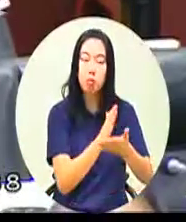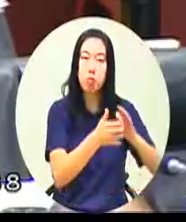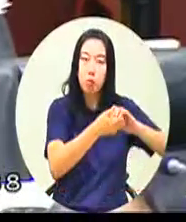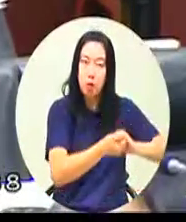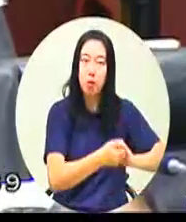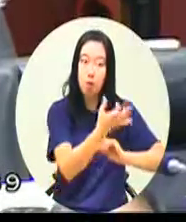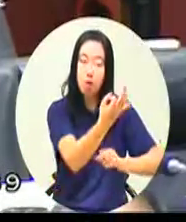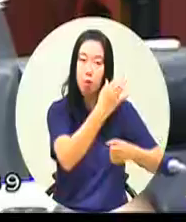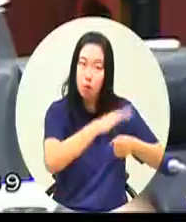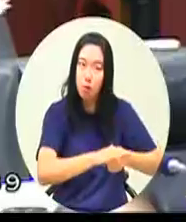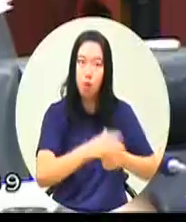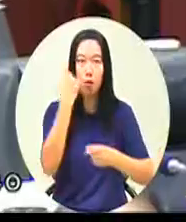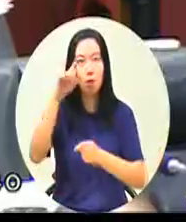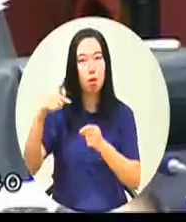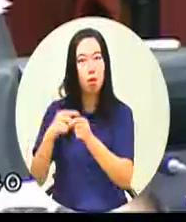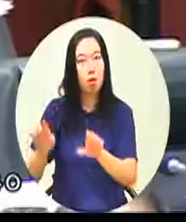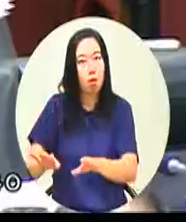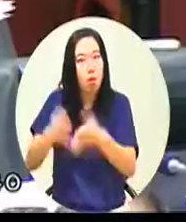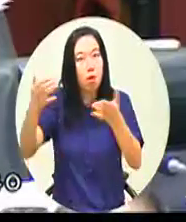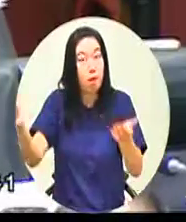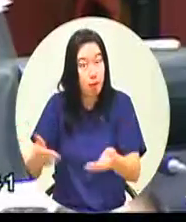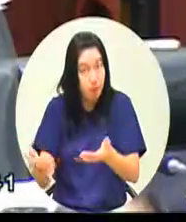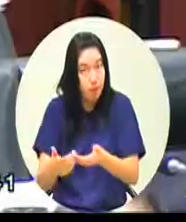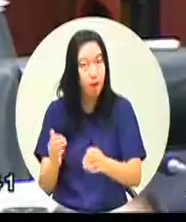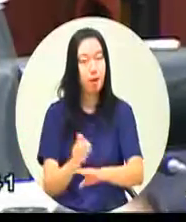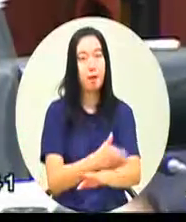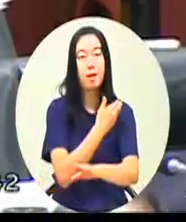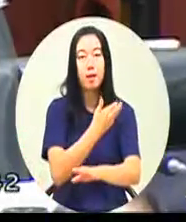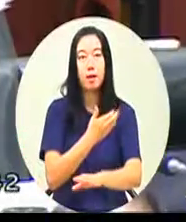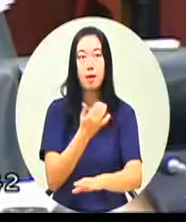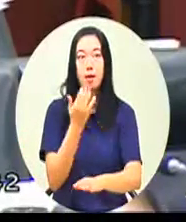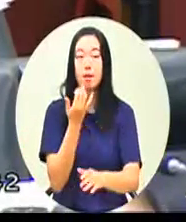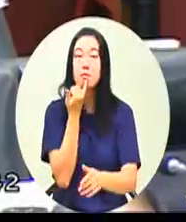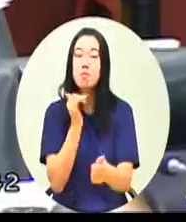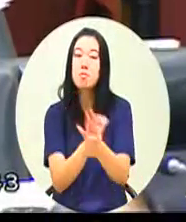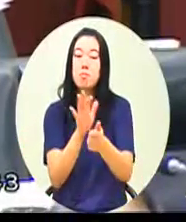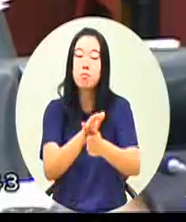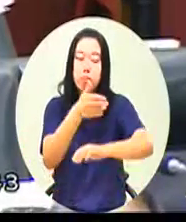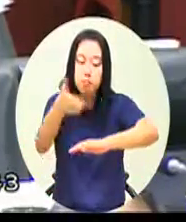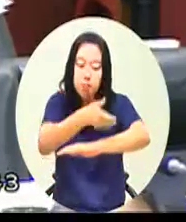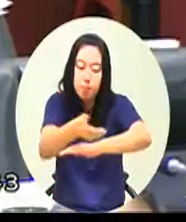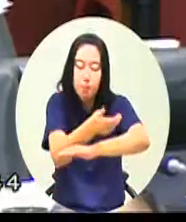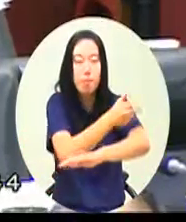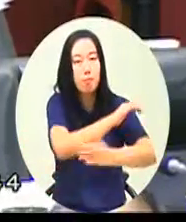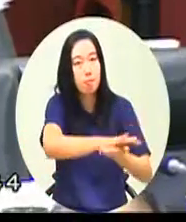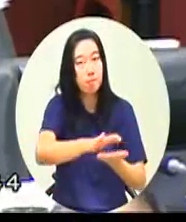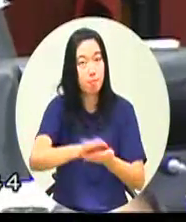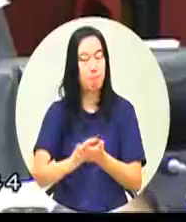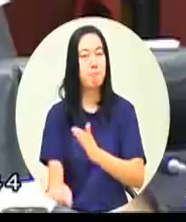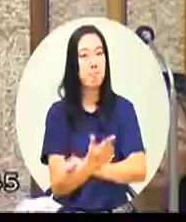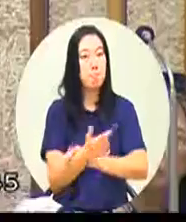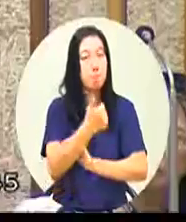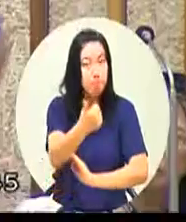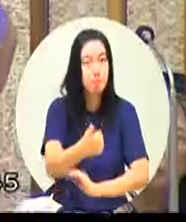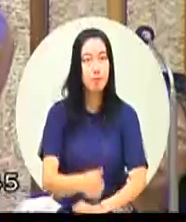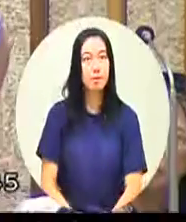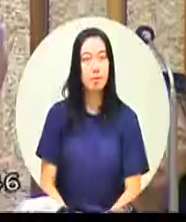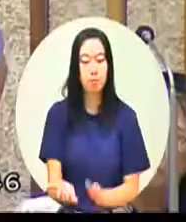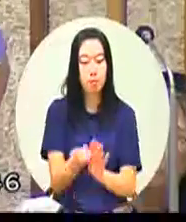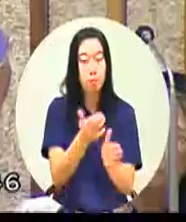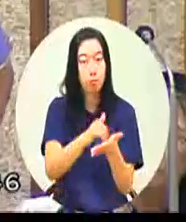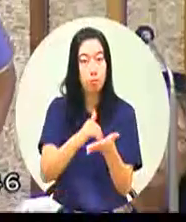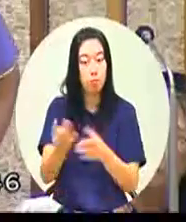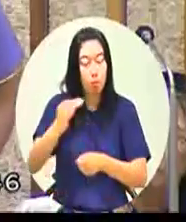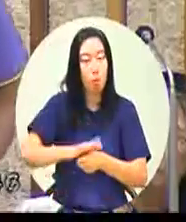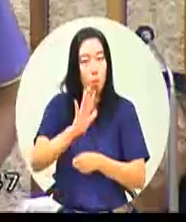年初就来把它动工，把它来疏浚，把它完成，好不好？ 预算到位就可以立即进